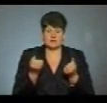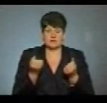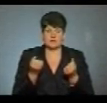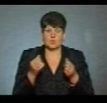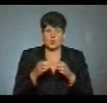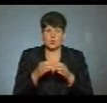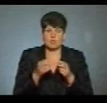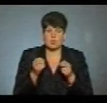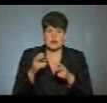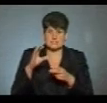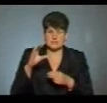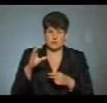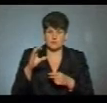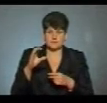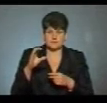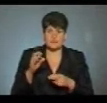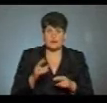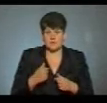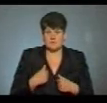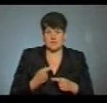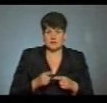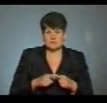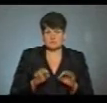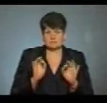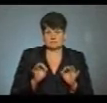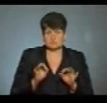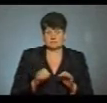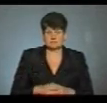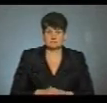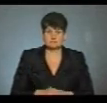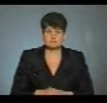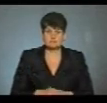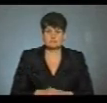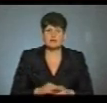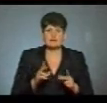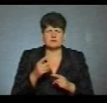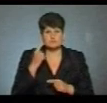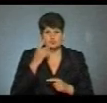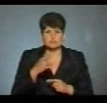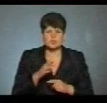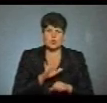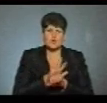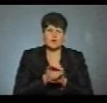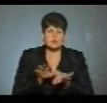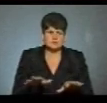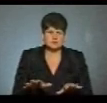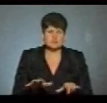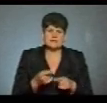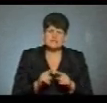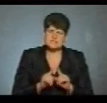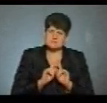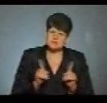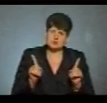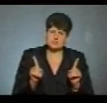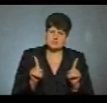групу ризику. І, як на мене, це обґрунтовано, безперечно. Як ви оцінюєте COVID-19? Це